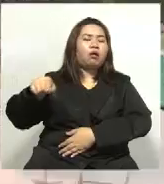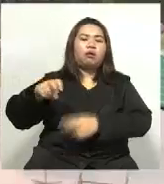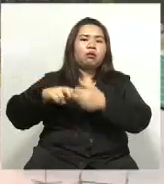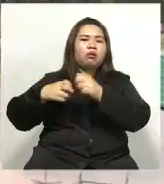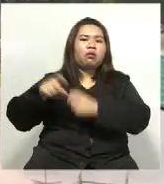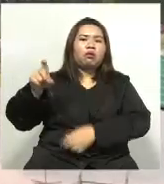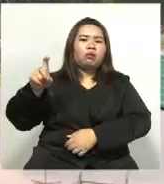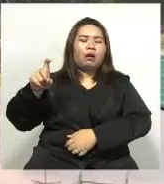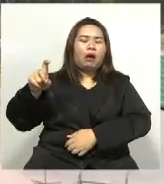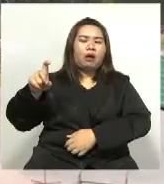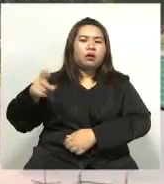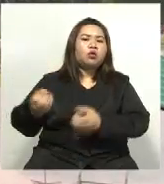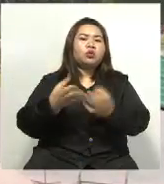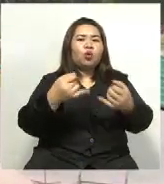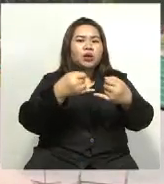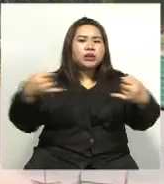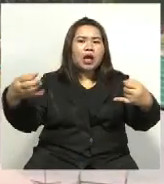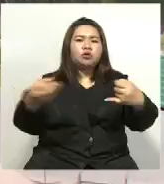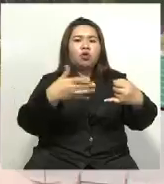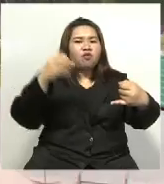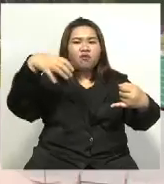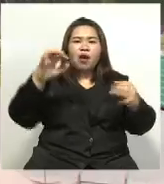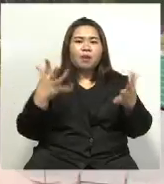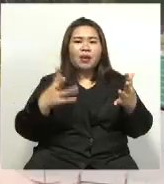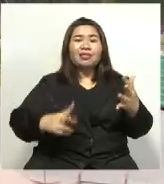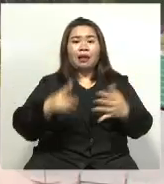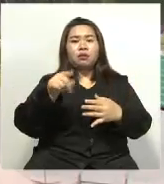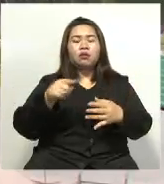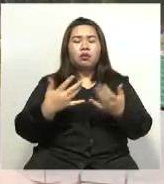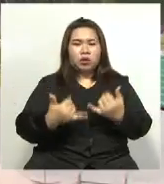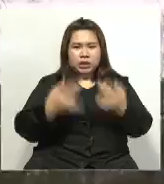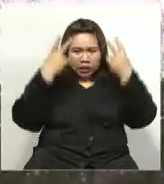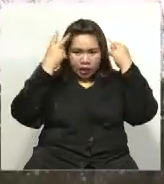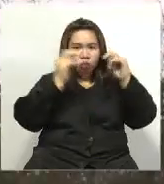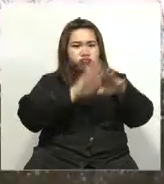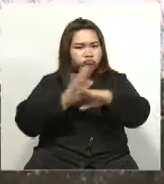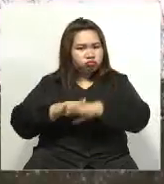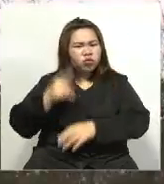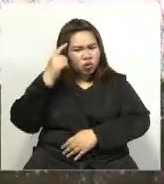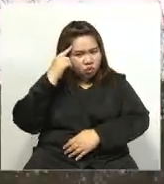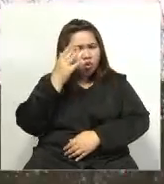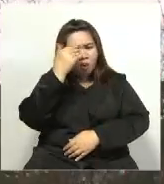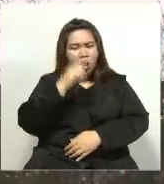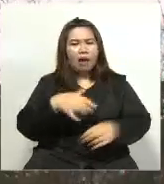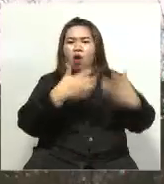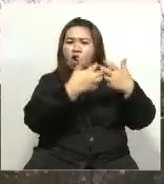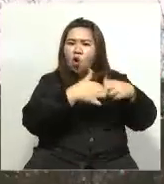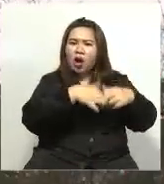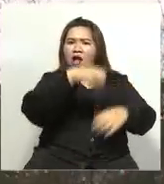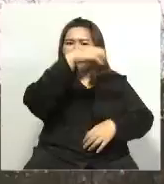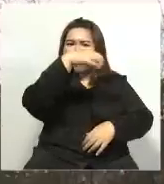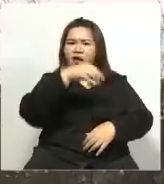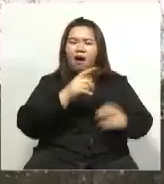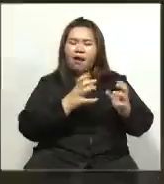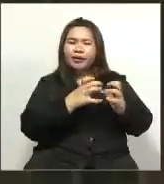ทำให้ไม่สามารถจ่ายไฟฟ้าได้นายกรัฐมนตรีนะครับจึงฝากให้ทุกคนตระหนักเรื่องของการต่อต้านโรงไฟฟ้าถ่านหินโดยอย